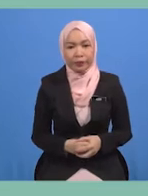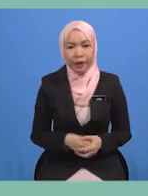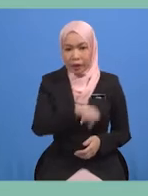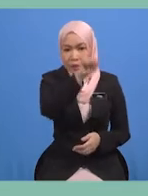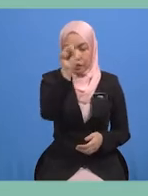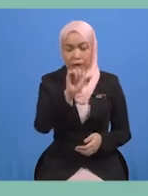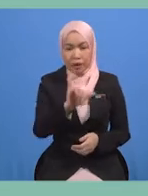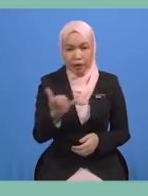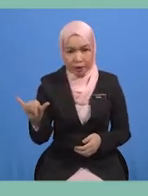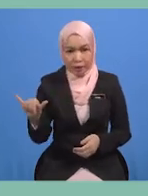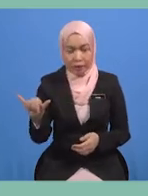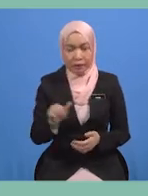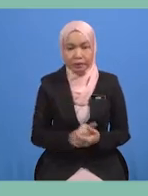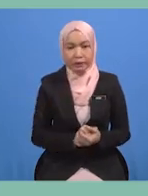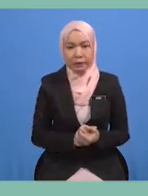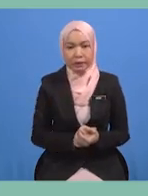Soalannya,